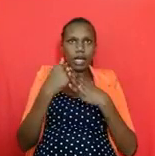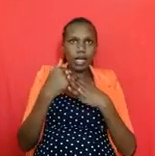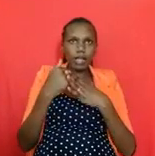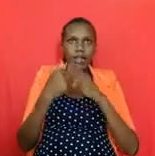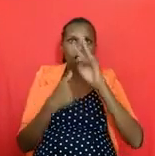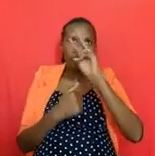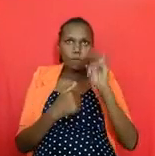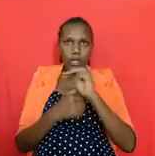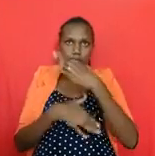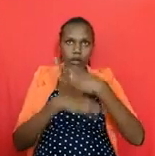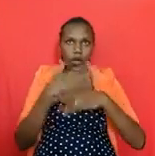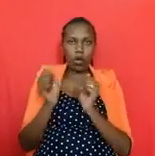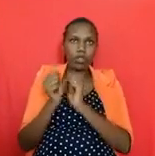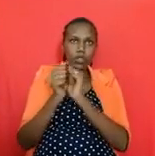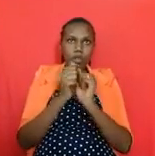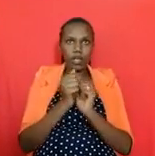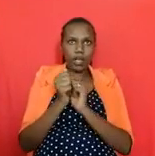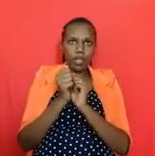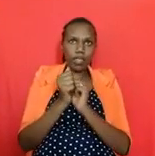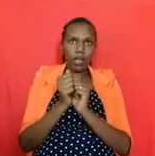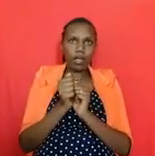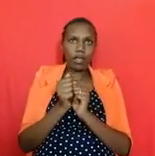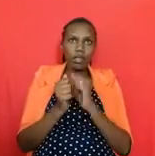2,718 ciaturanĩro ciothe cigoka milioni